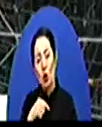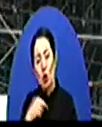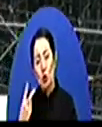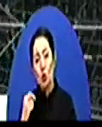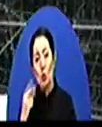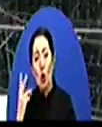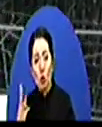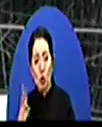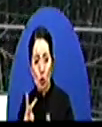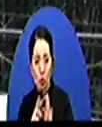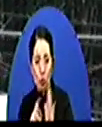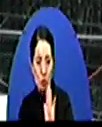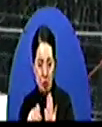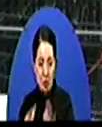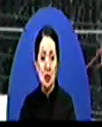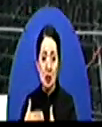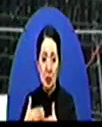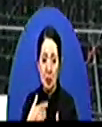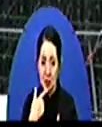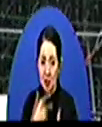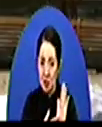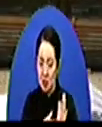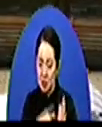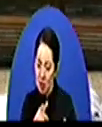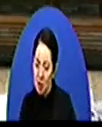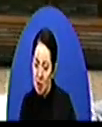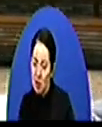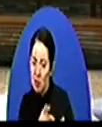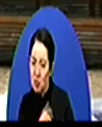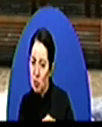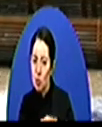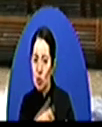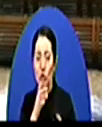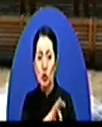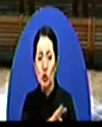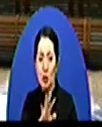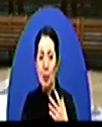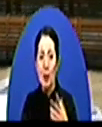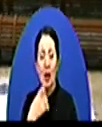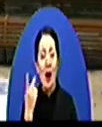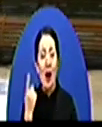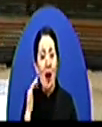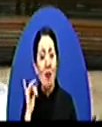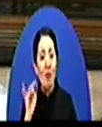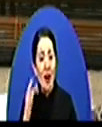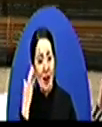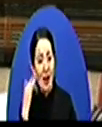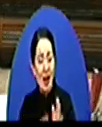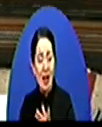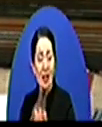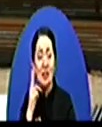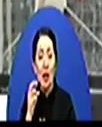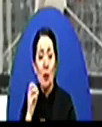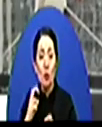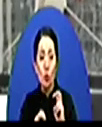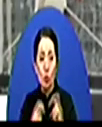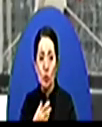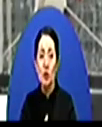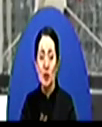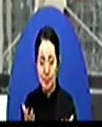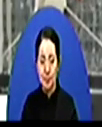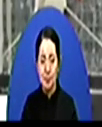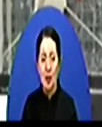хөтөлбөрийг дэмжихээ илэрхийлж байна. Төслийн баг 2021 оны хавраас цементтэй үйлдвэрлэн зах зээлд нийлүүлнэ.